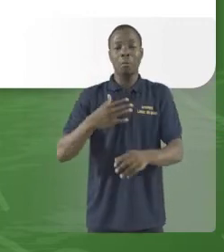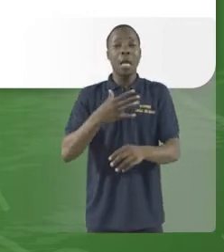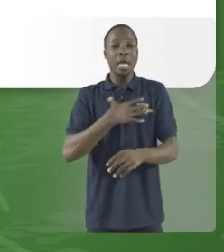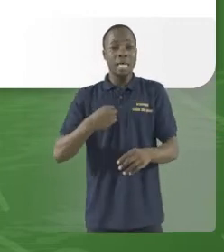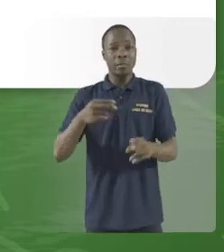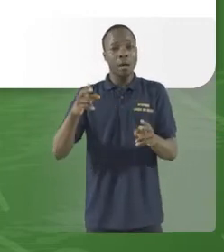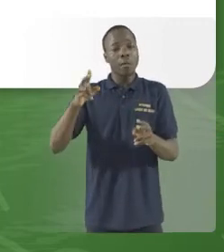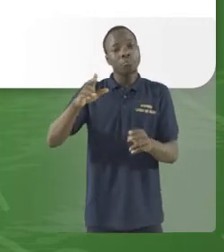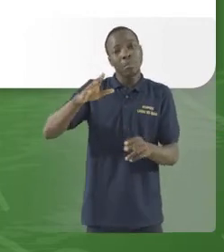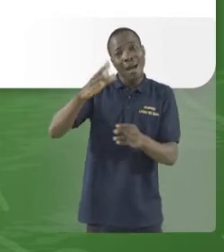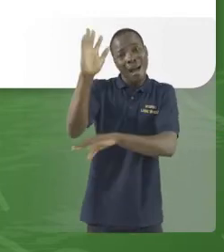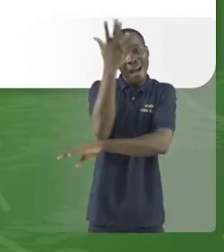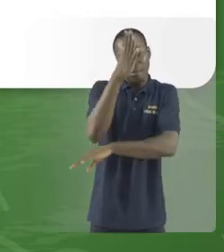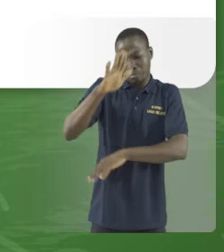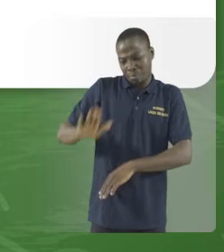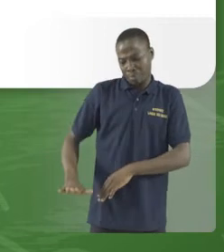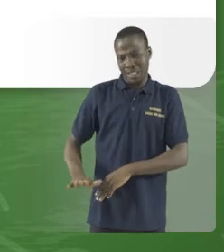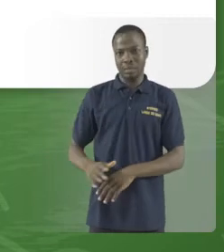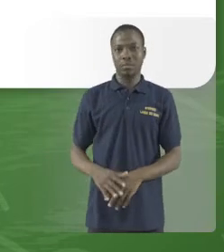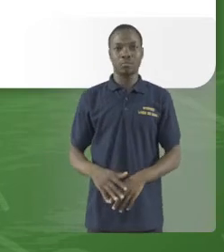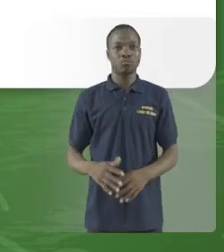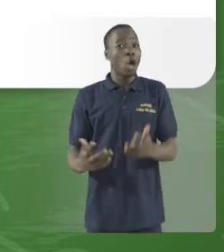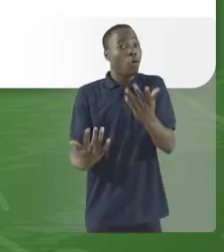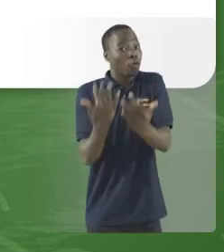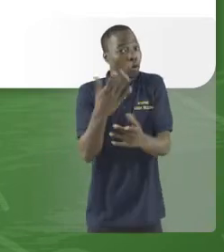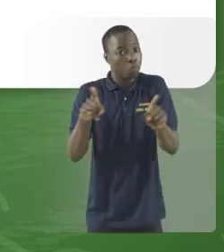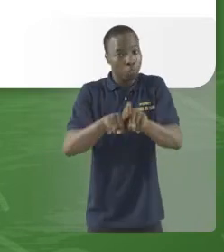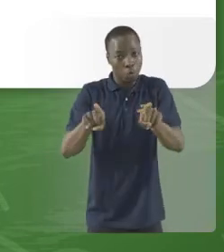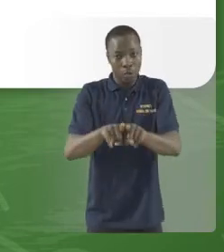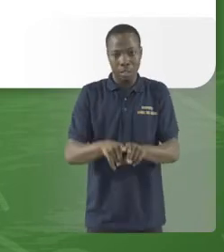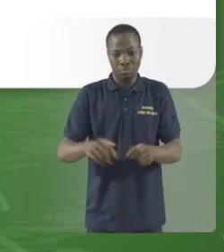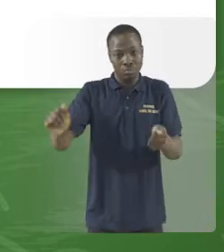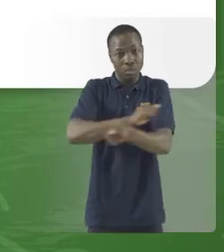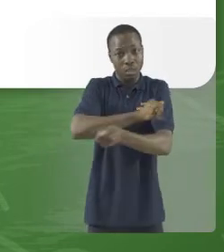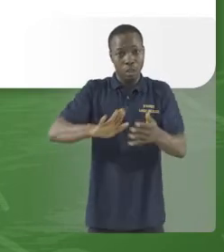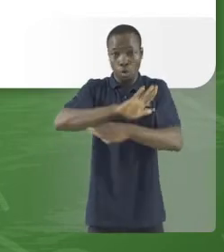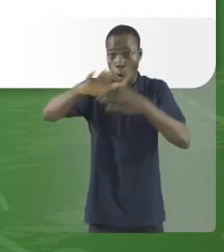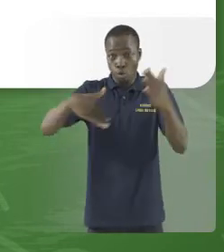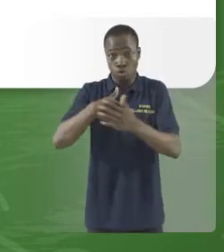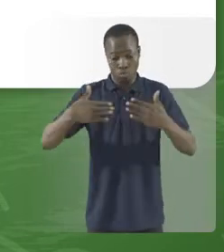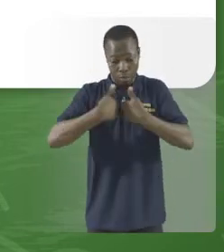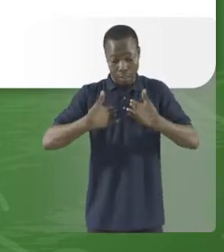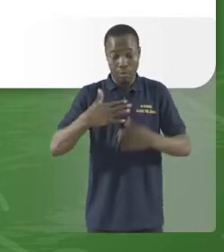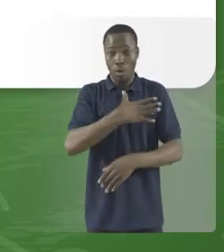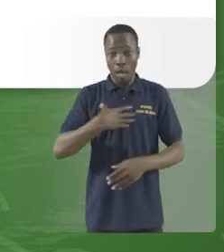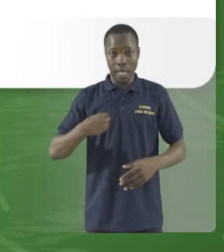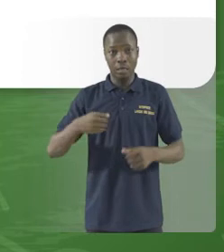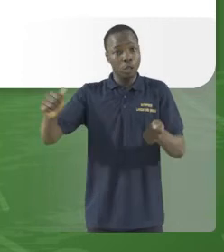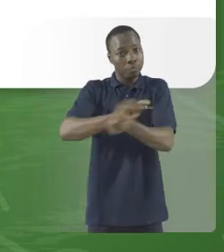de brousse détruisent la faune, la flore et la structure du sol. Le